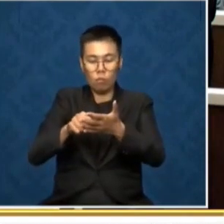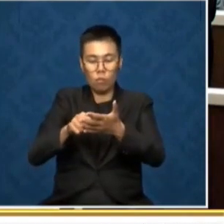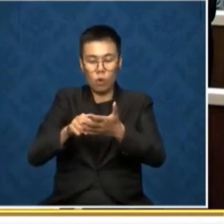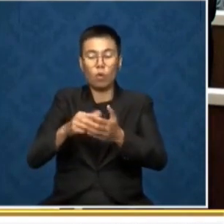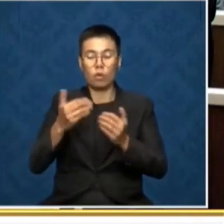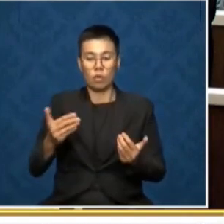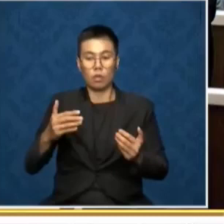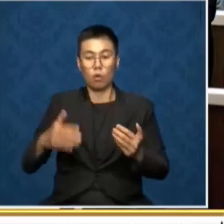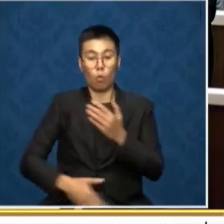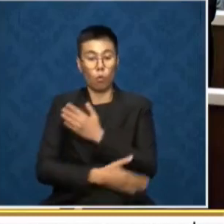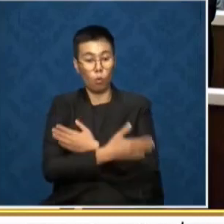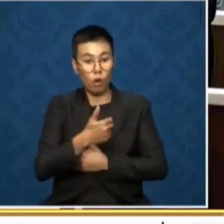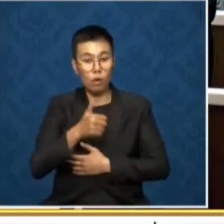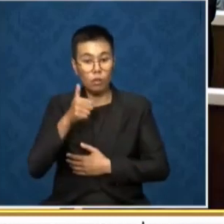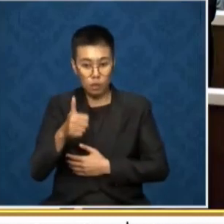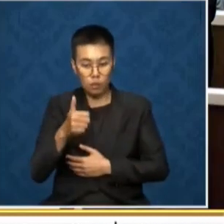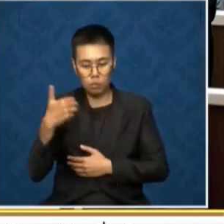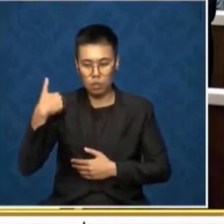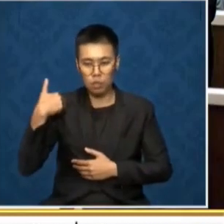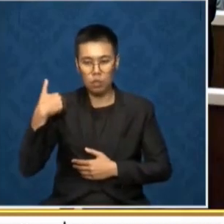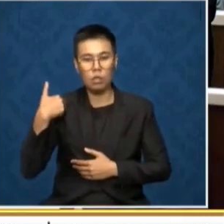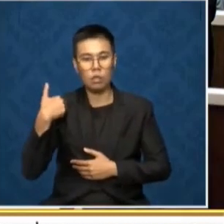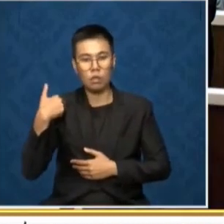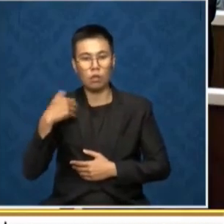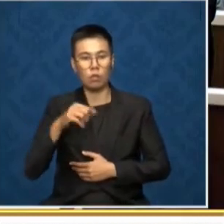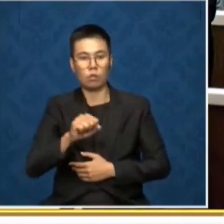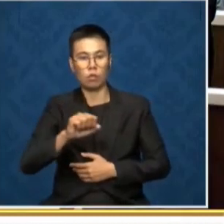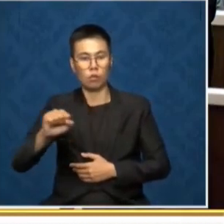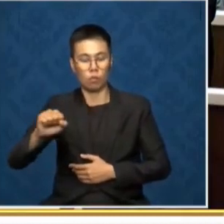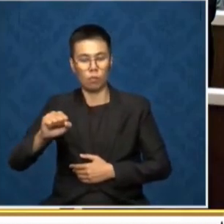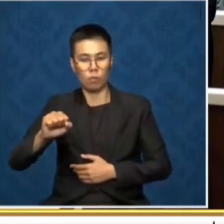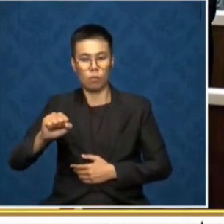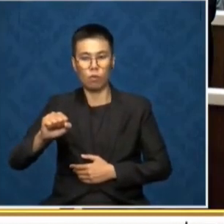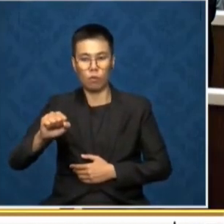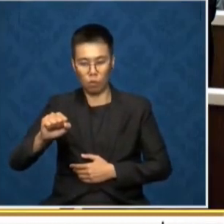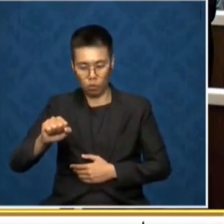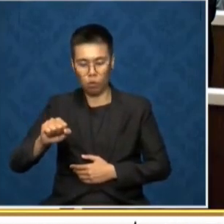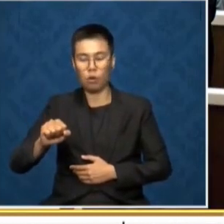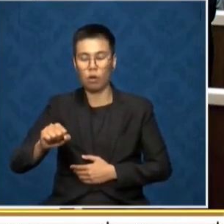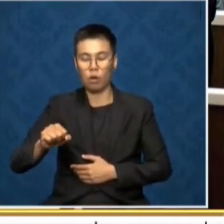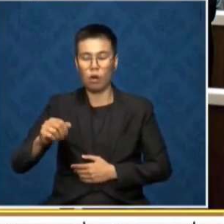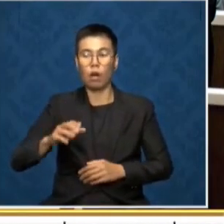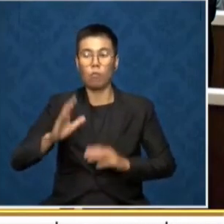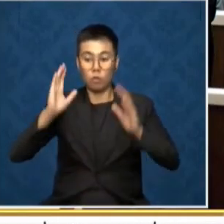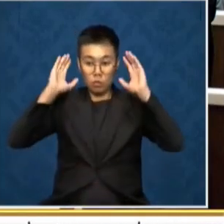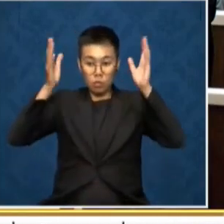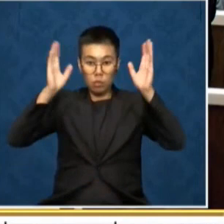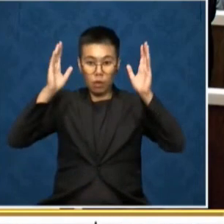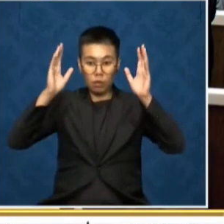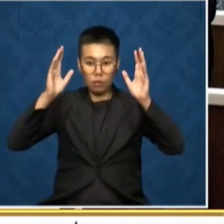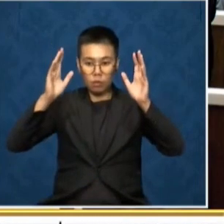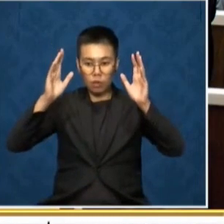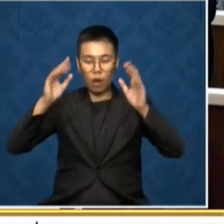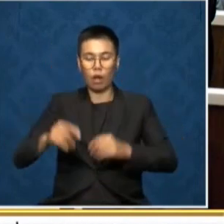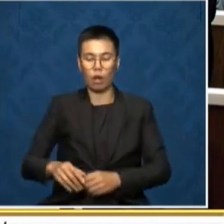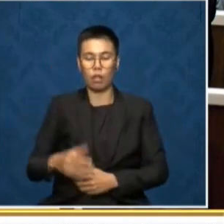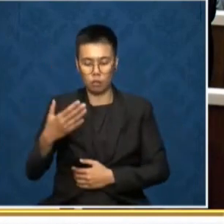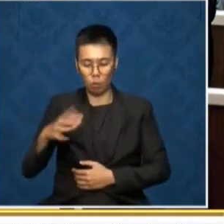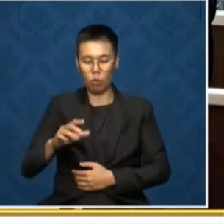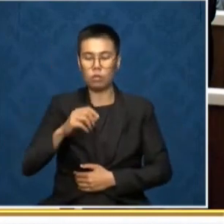าสอันดีครับที่เพื่อนสมาชิกจะได้ทำตามที่เคยรับปากไว้กับพี่น้องประชาชนในเรื่องของการแก้ไขรัฐธร